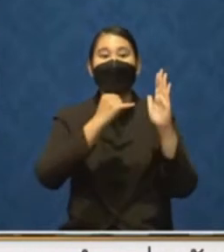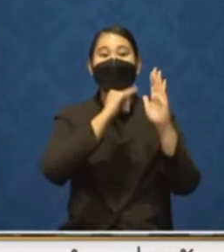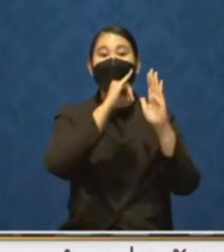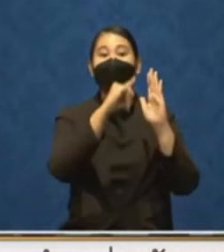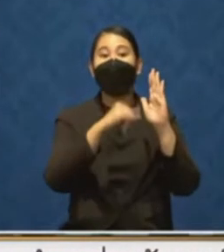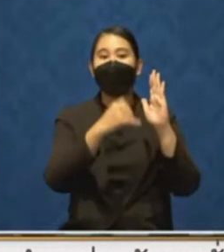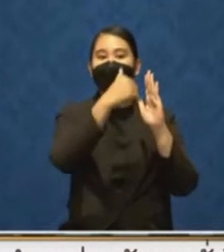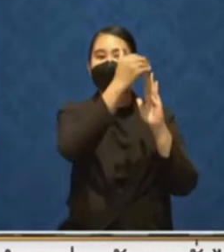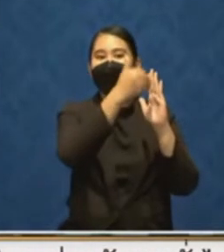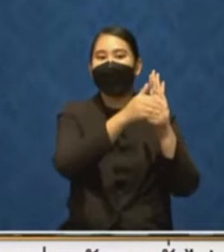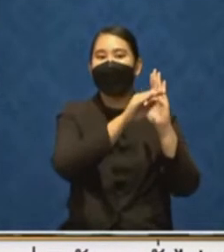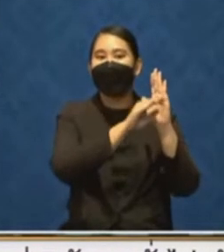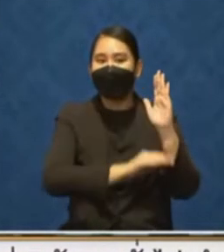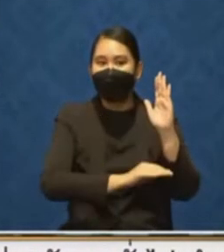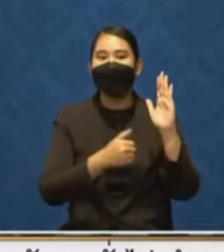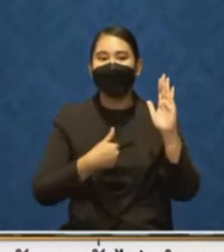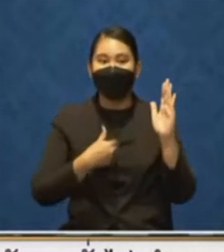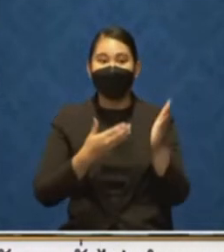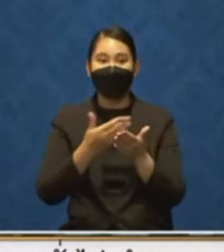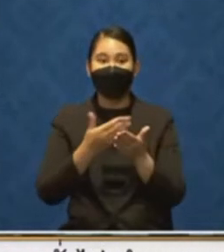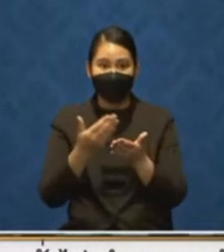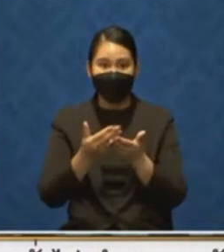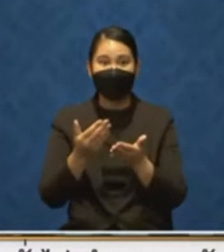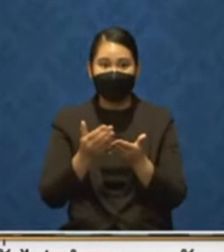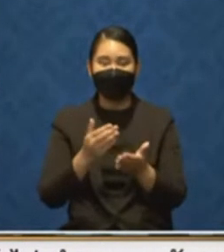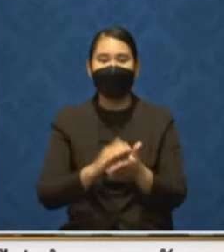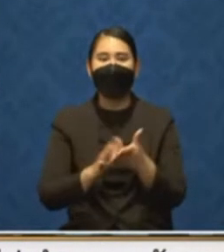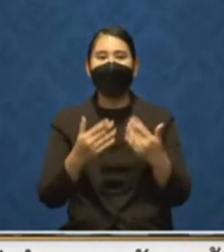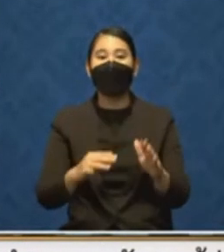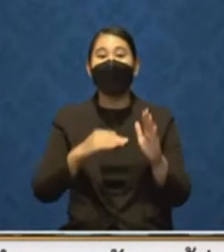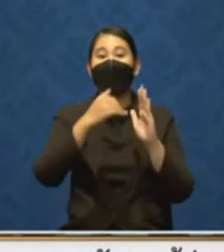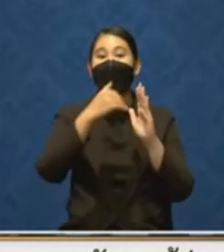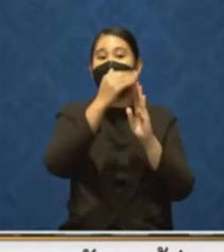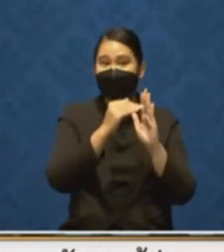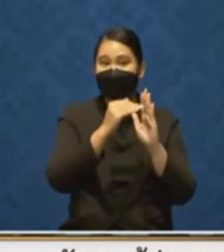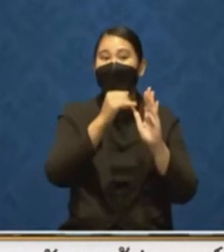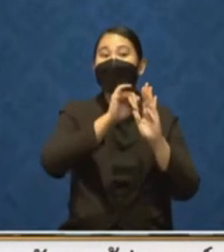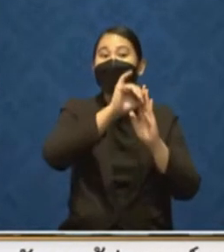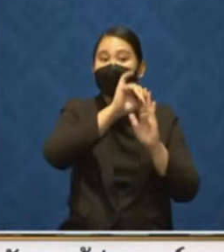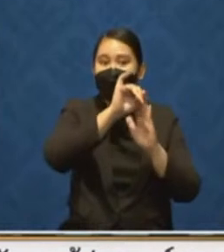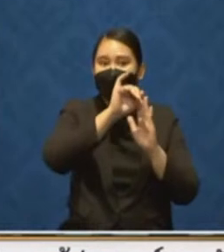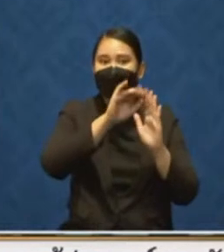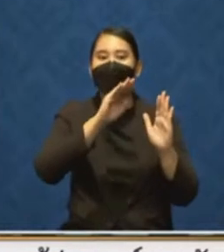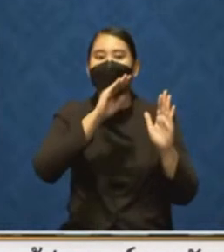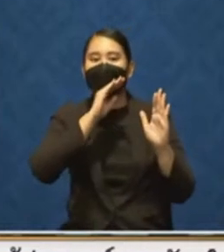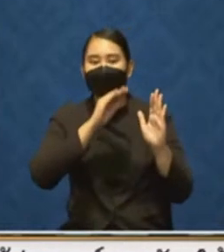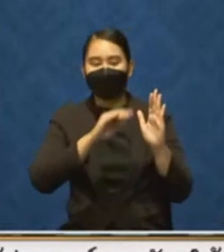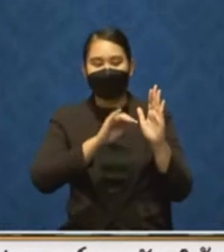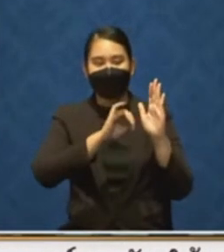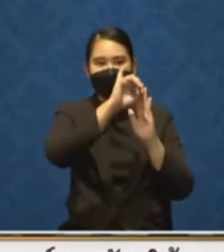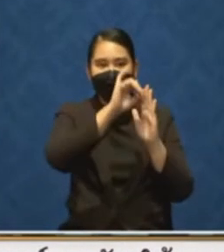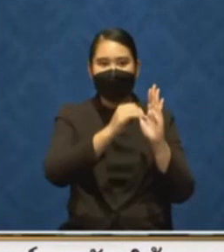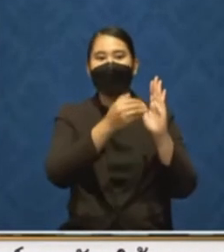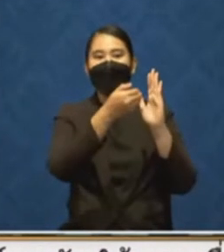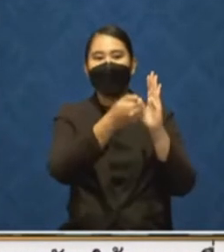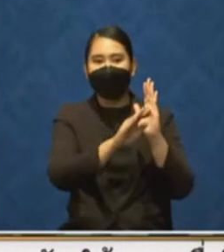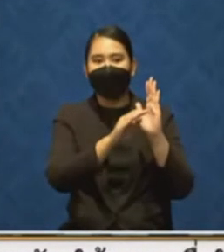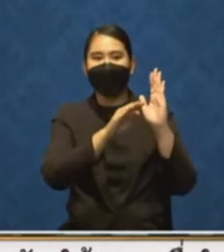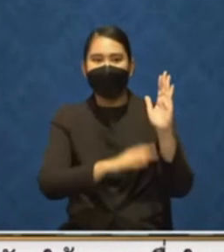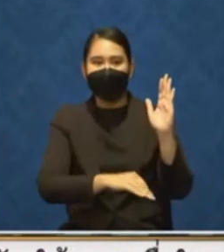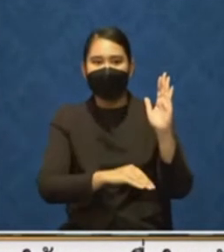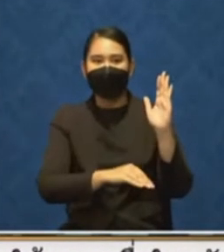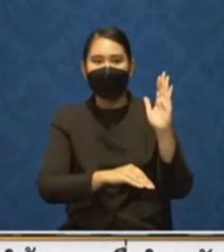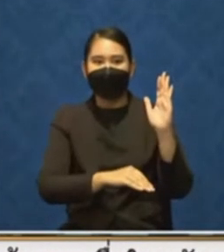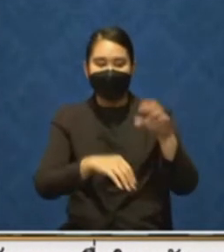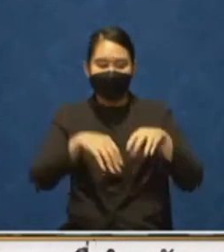ภาค 1ก็ต้องไปจ้างแถวนั้นถูกมั้ยให้มันใต้ภาค 1อยู่เชียงใหม่สมมตินะภาค 2ภาค 3คนไล่กันไปตามเข็มนาฬิกาจนกระทั่งไป